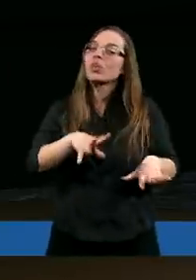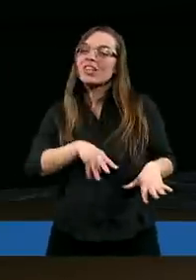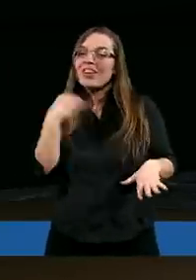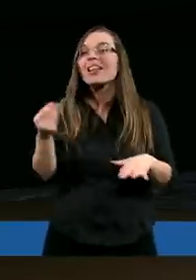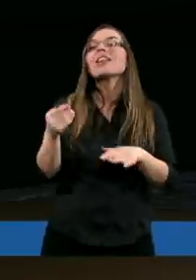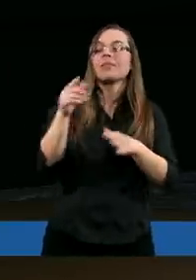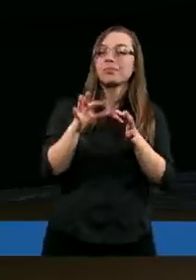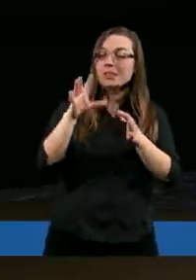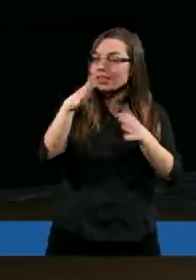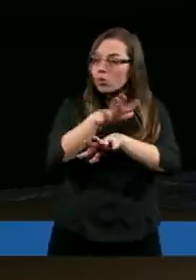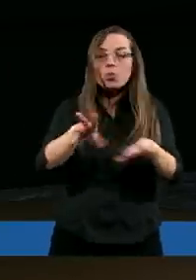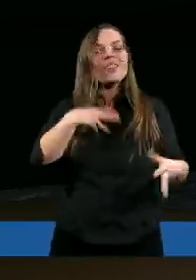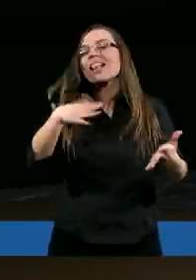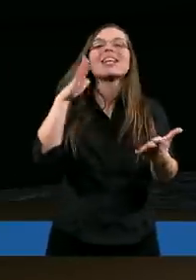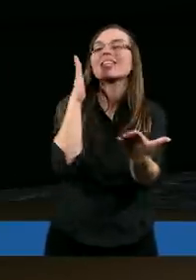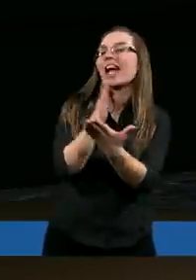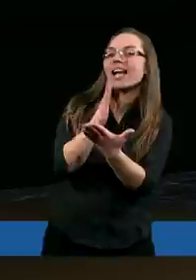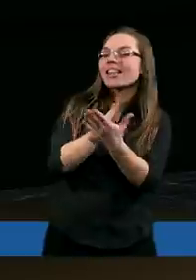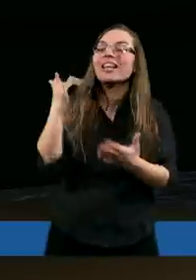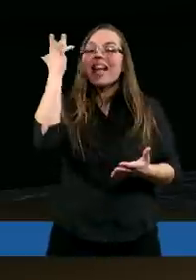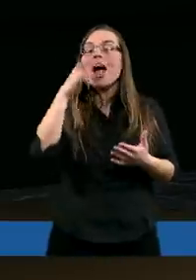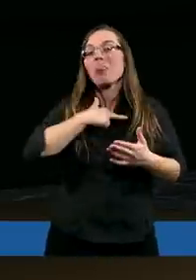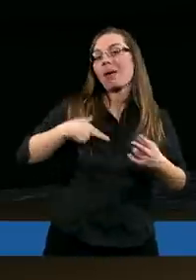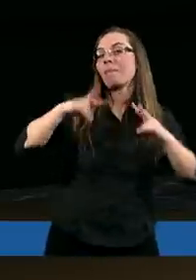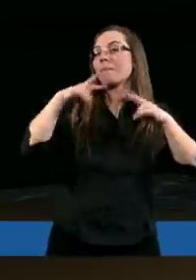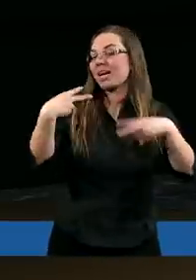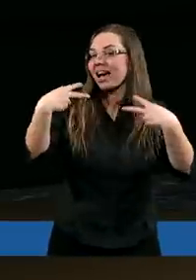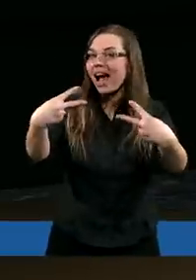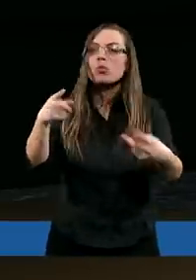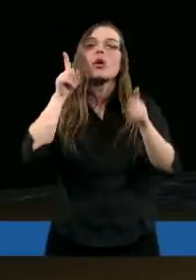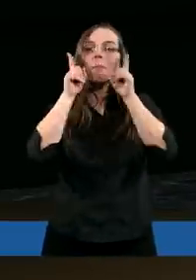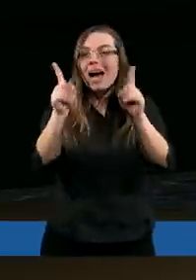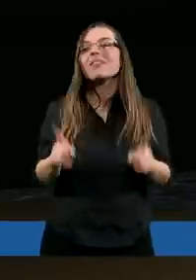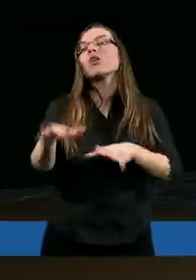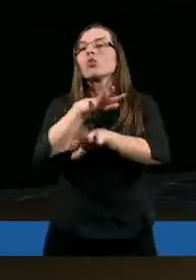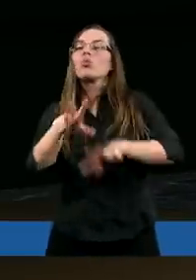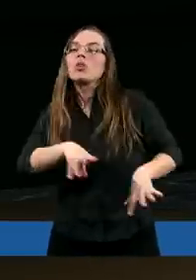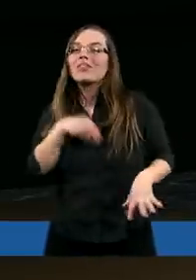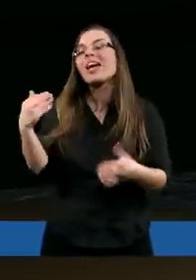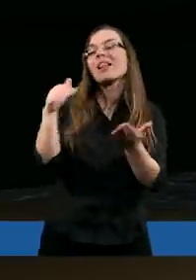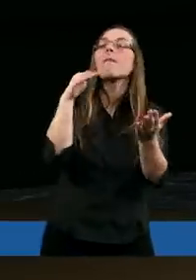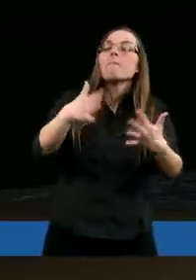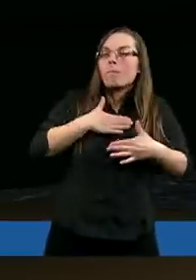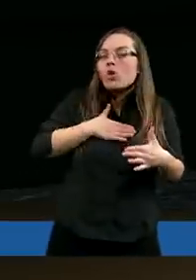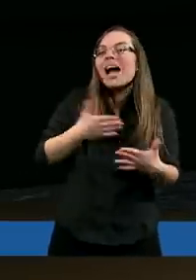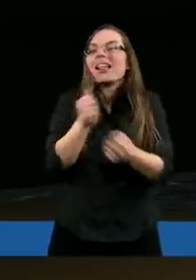Duch Święty nie tylko teoretycznie nam przekazuje prawdę. Duch Święty posiada